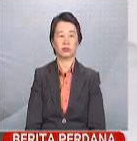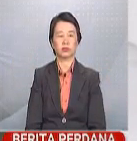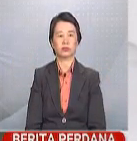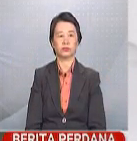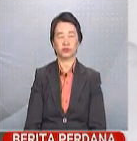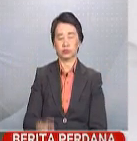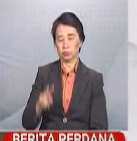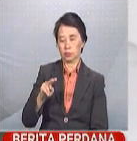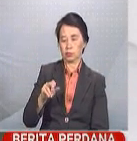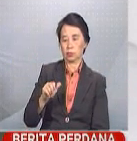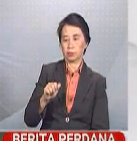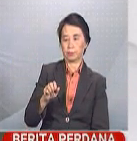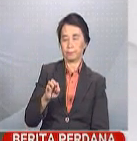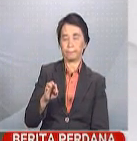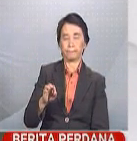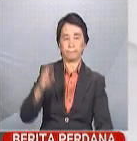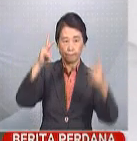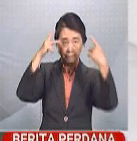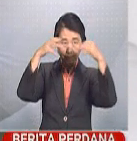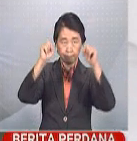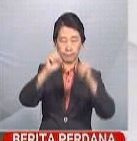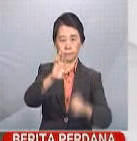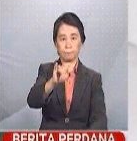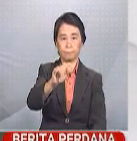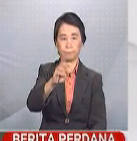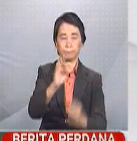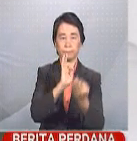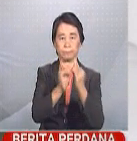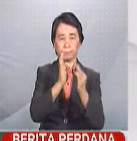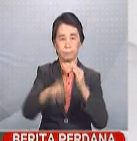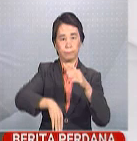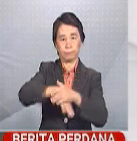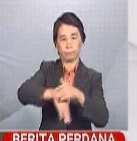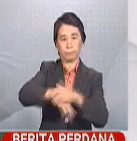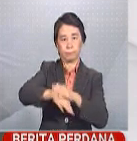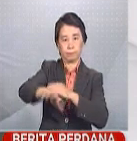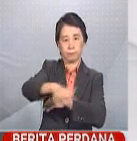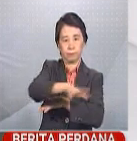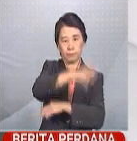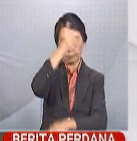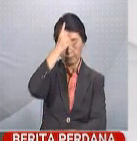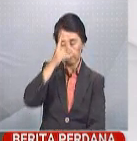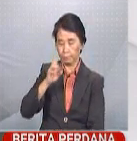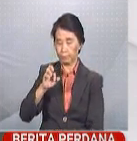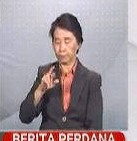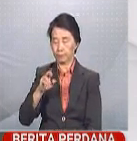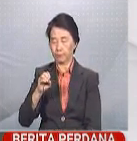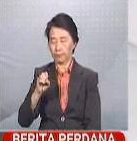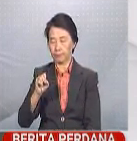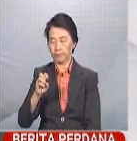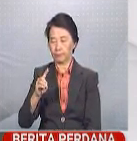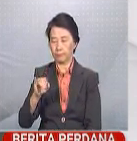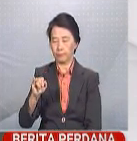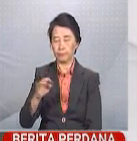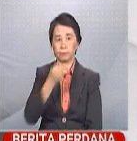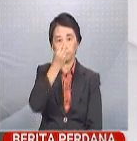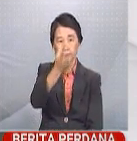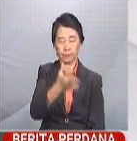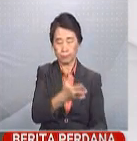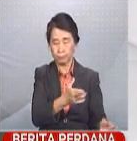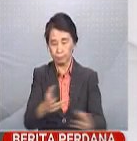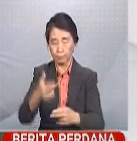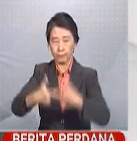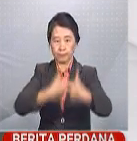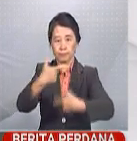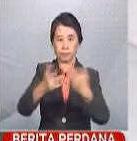Naib Presiden FAM dan Pengerusi Jawatankuasa Futsal dan Bola Sepak Pantai Dato' Rosmadi Ismail memaklumkan penganjuran Liga